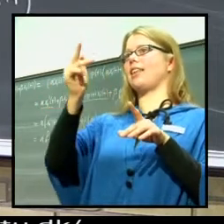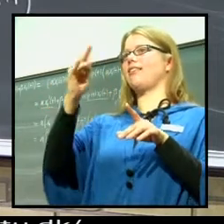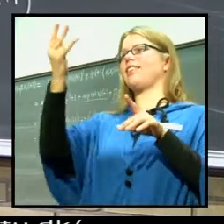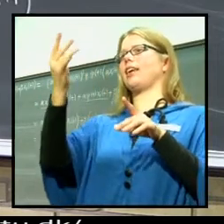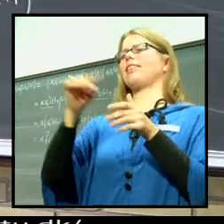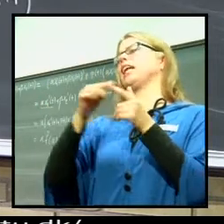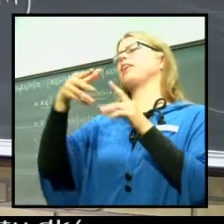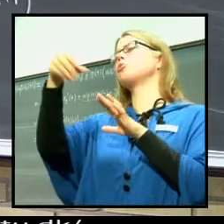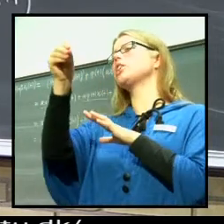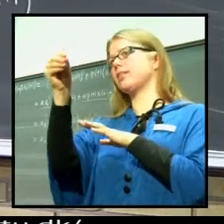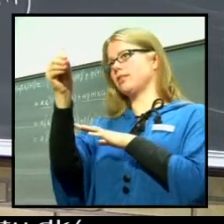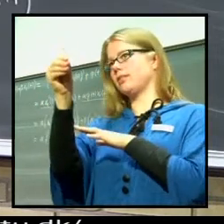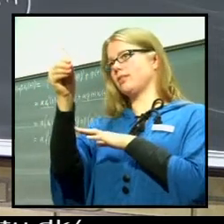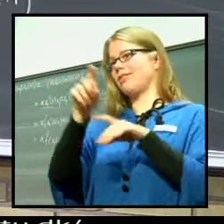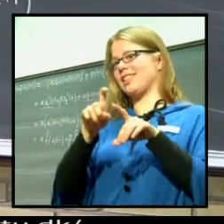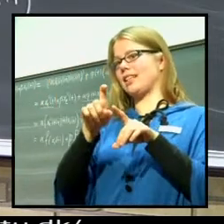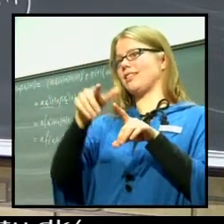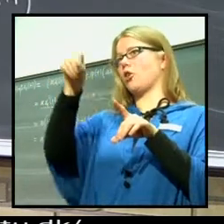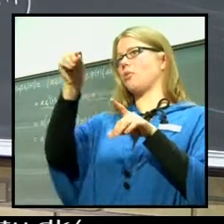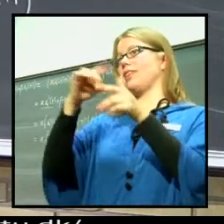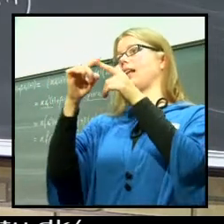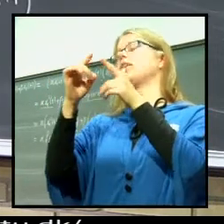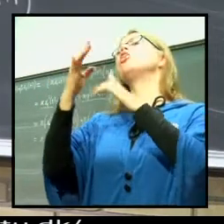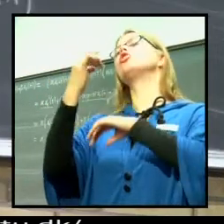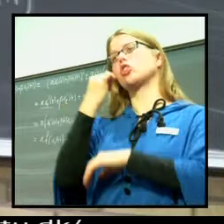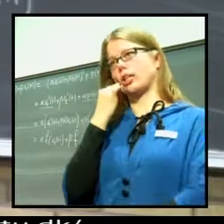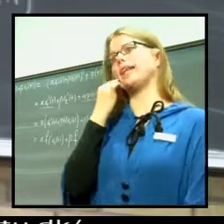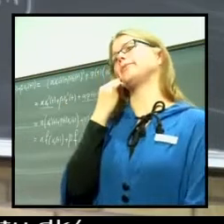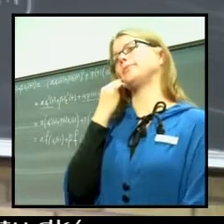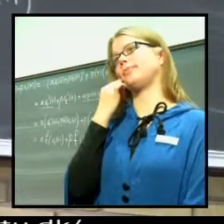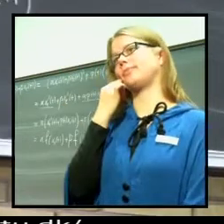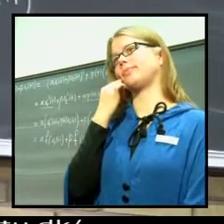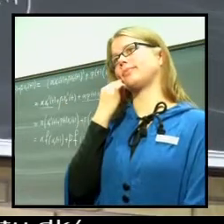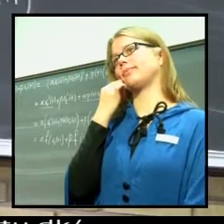en eller anden potens, så går det galt. Og